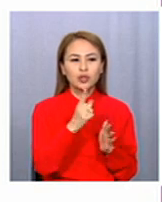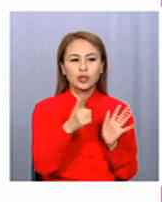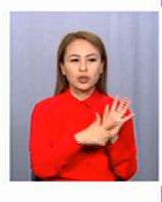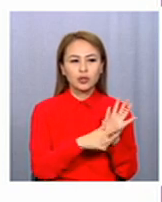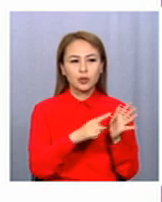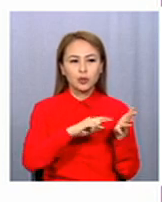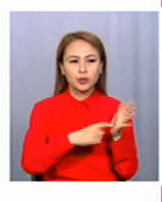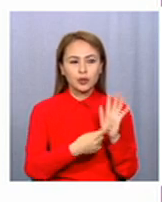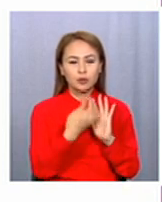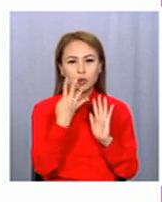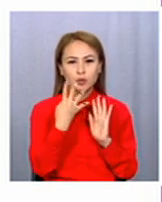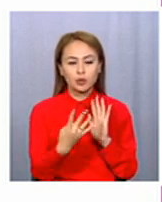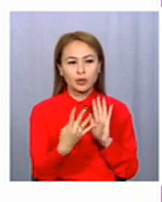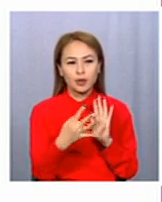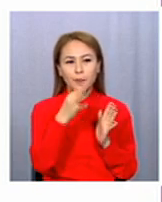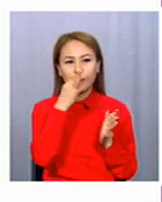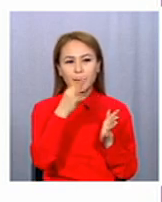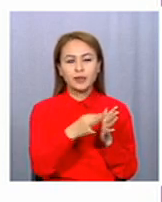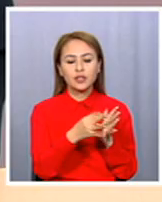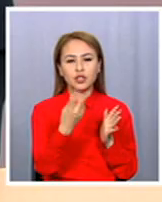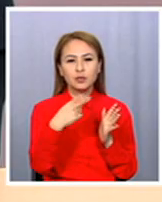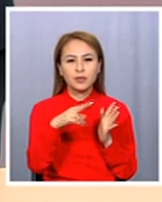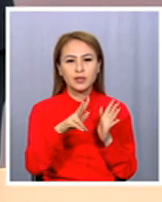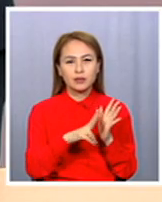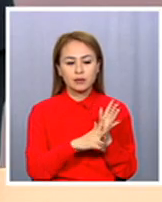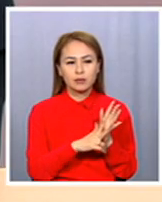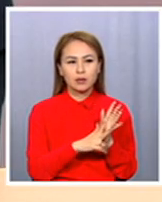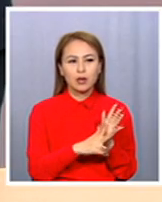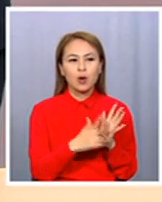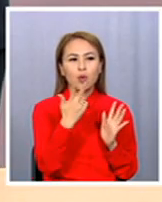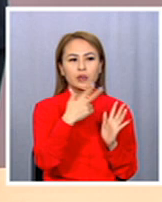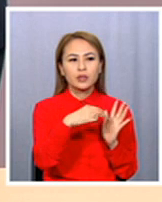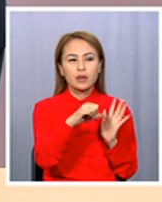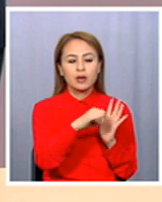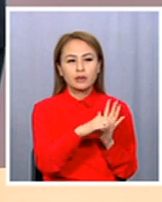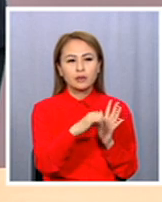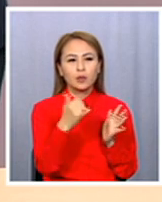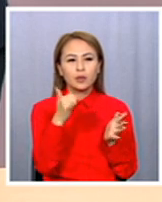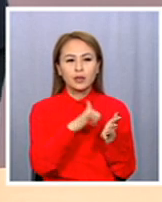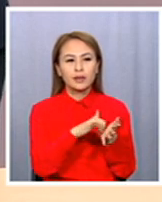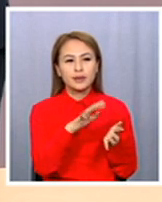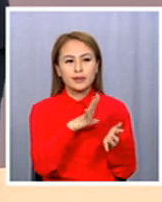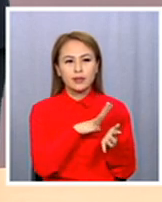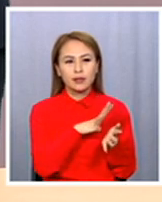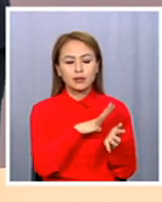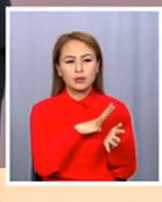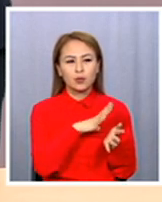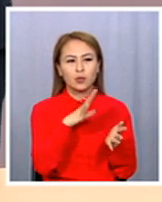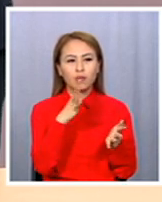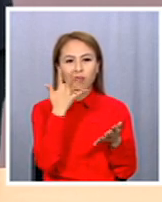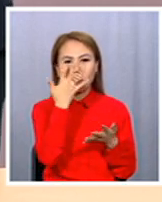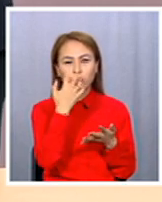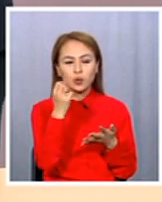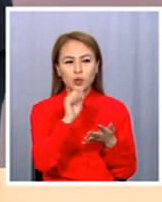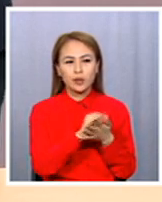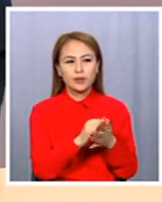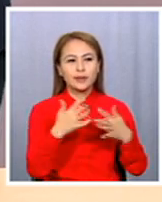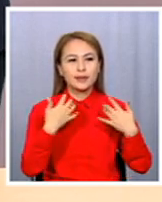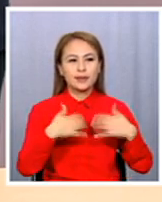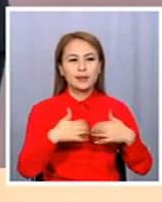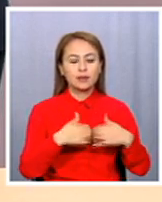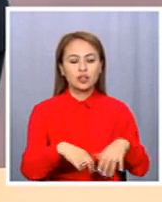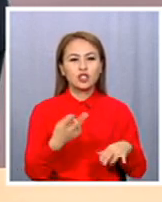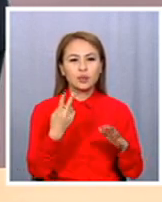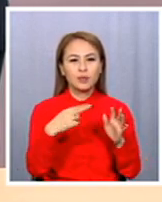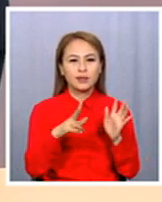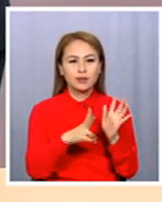көбейтеміз. Мәні 28-ге тең. Демек, орналастырылған фотосуреттің саны 28